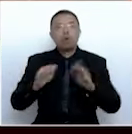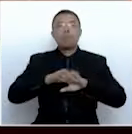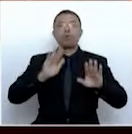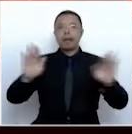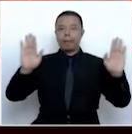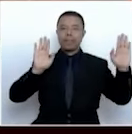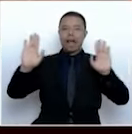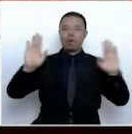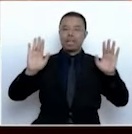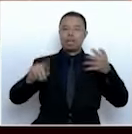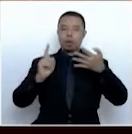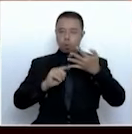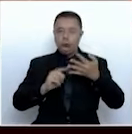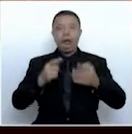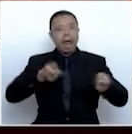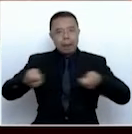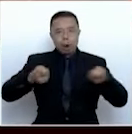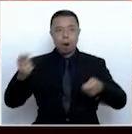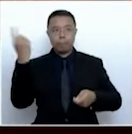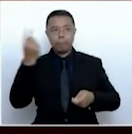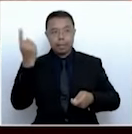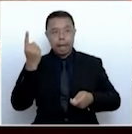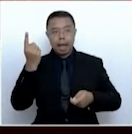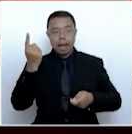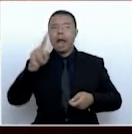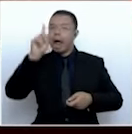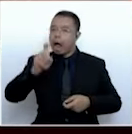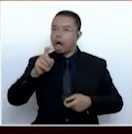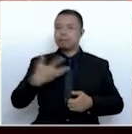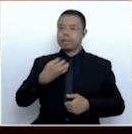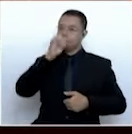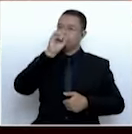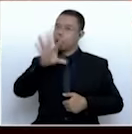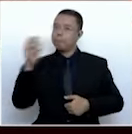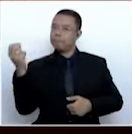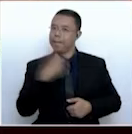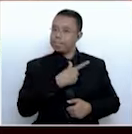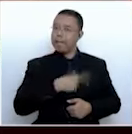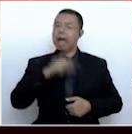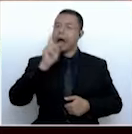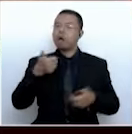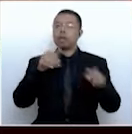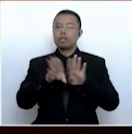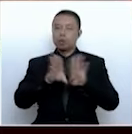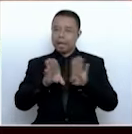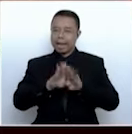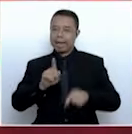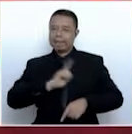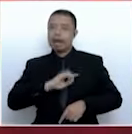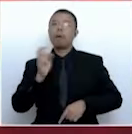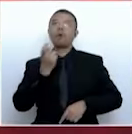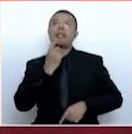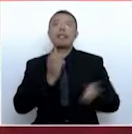Betawi. Kemudian ada tata kelola pemerintahan yang sifatnya harus responsif, yang sifatnya harus adaptif. Bukan